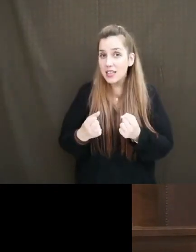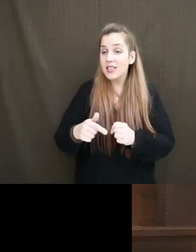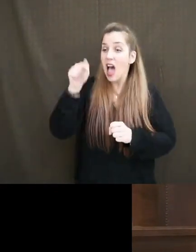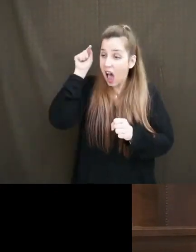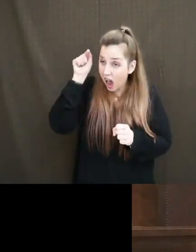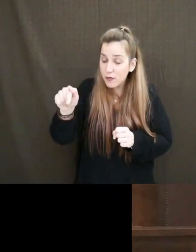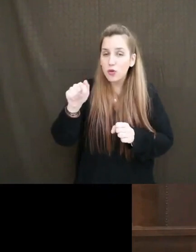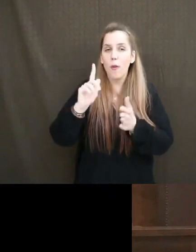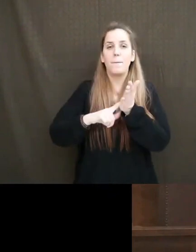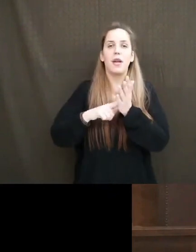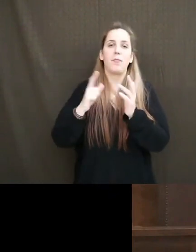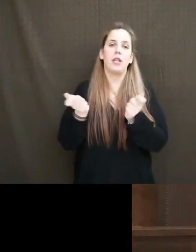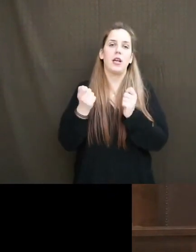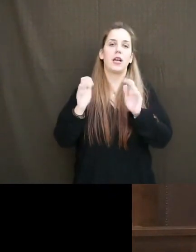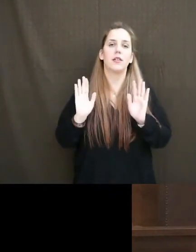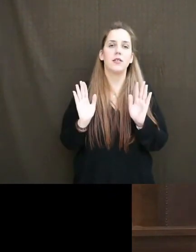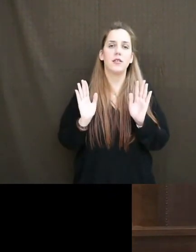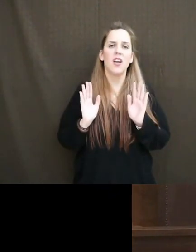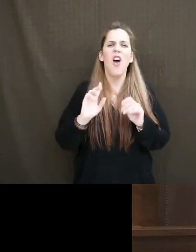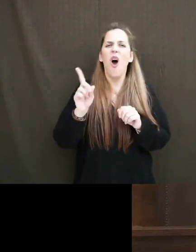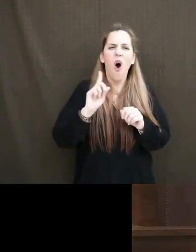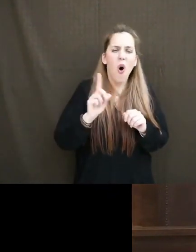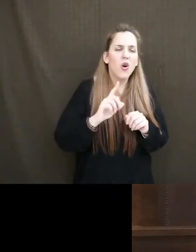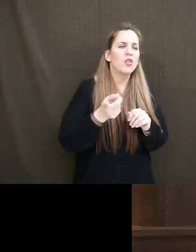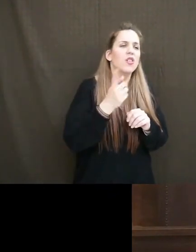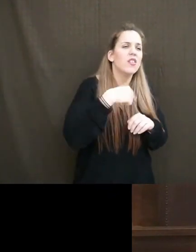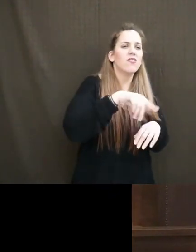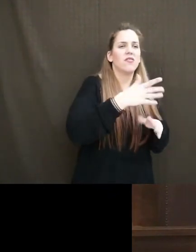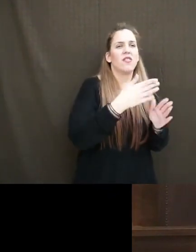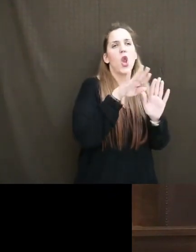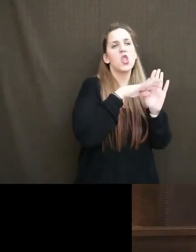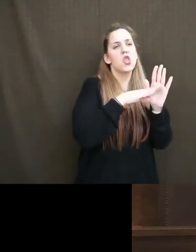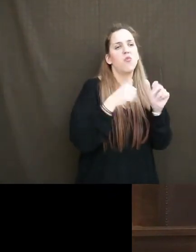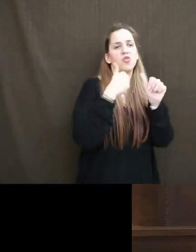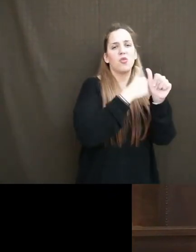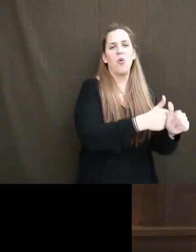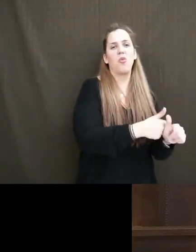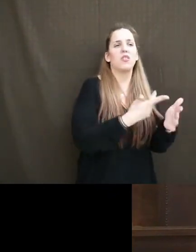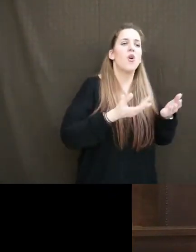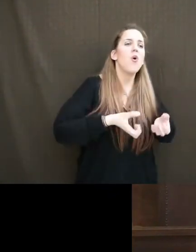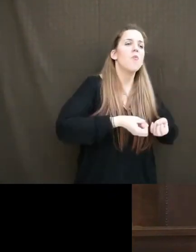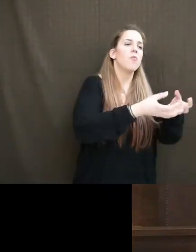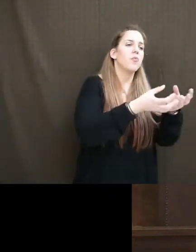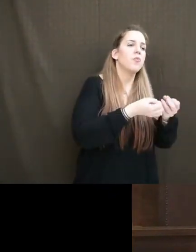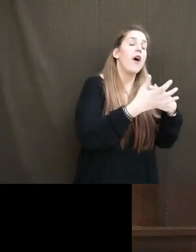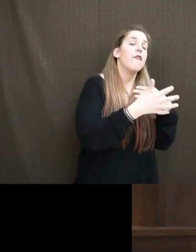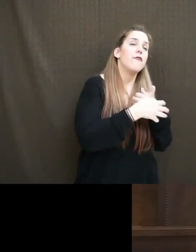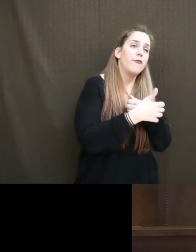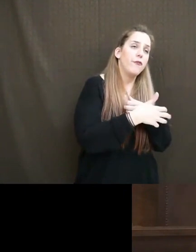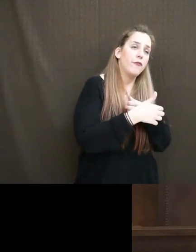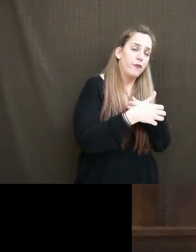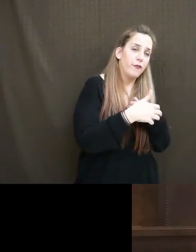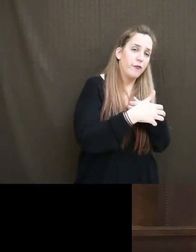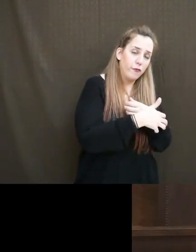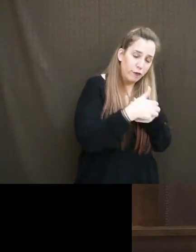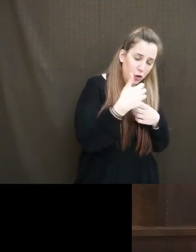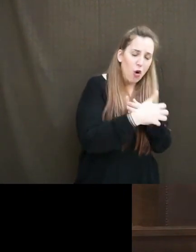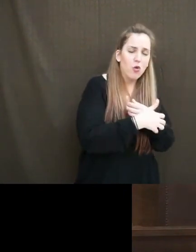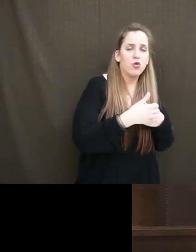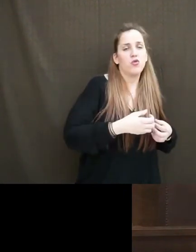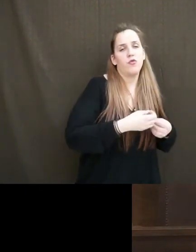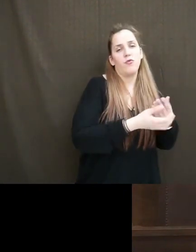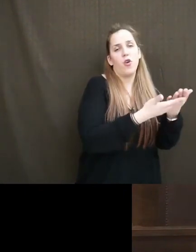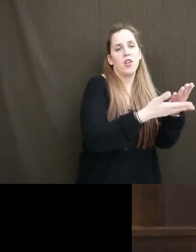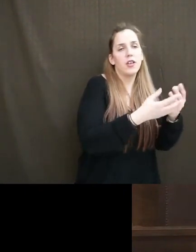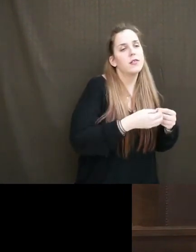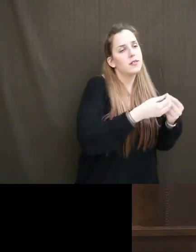τον κάνεις να σε αγαπήσει. Όχι για να τον κάνεις να σε δέχεται. Μην ξεκινάς με τη χάρη και συνεχίζεις με